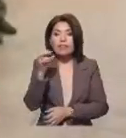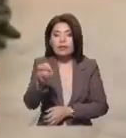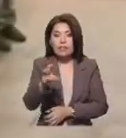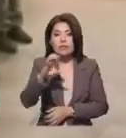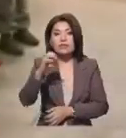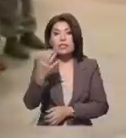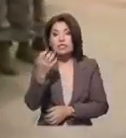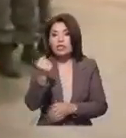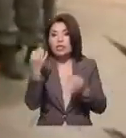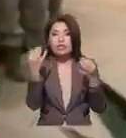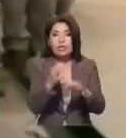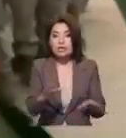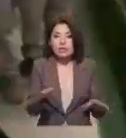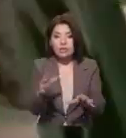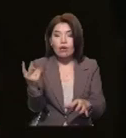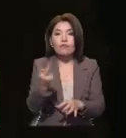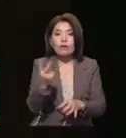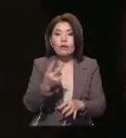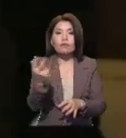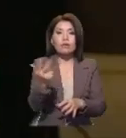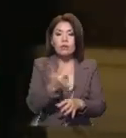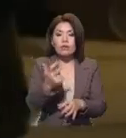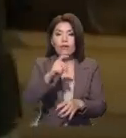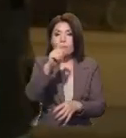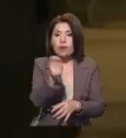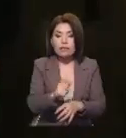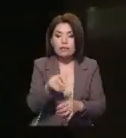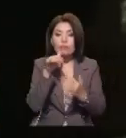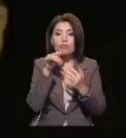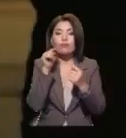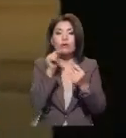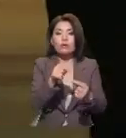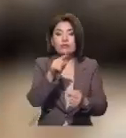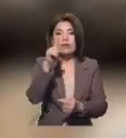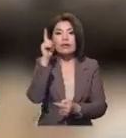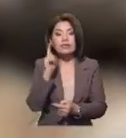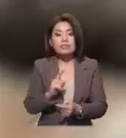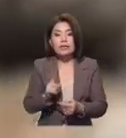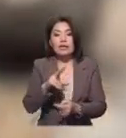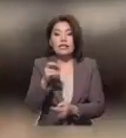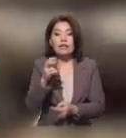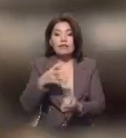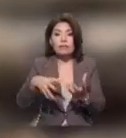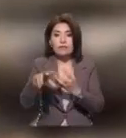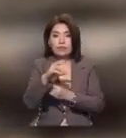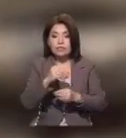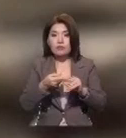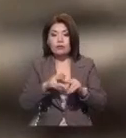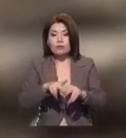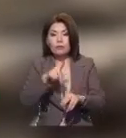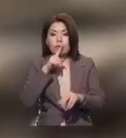не допустят открытия второго или третьего фронта против Израиля со стороны Ливана. До сей поры Хизбола хранит